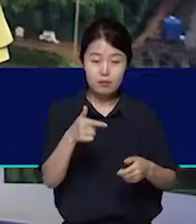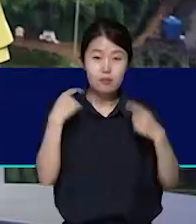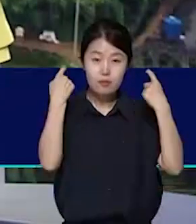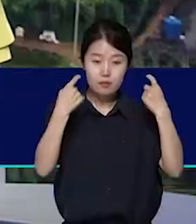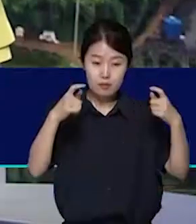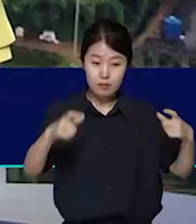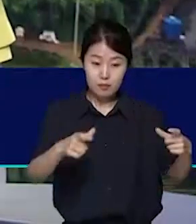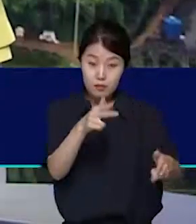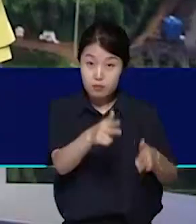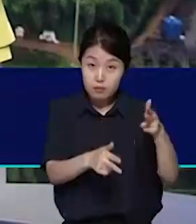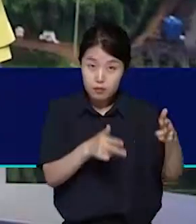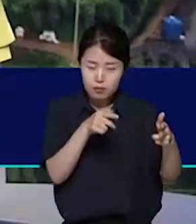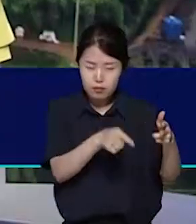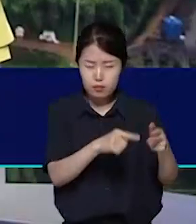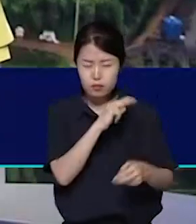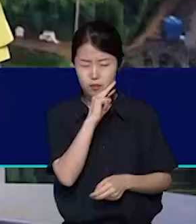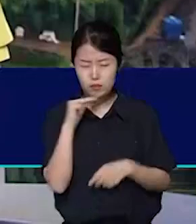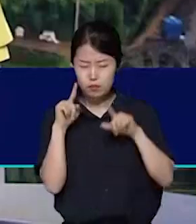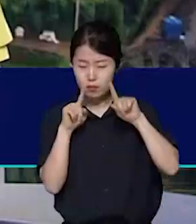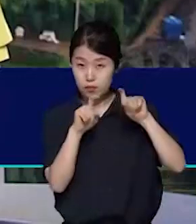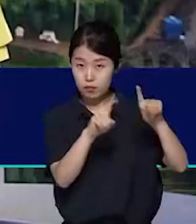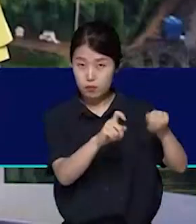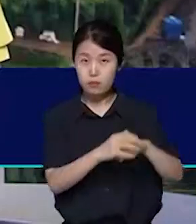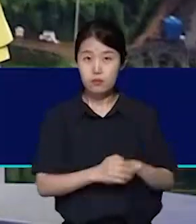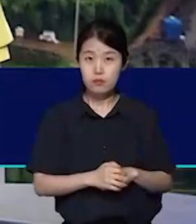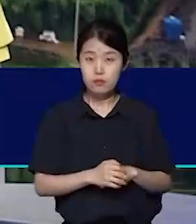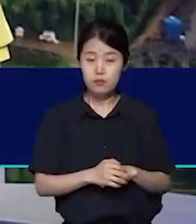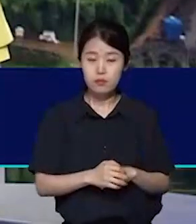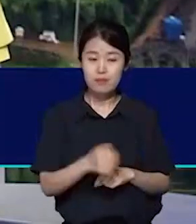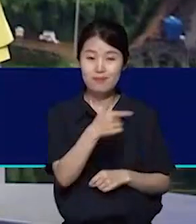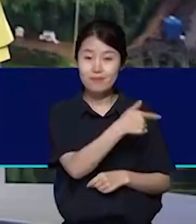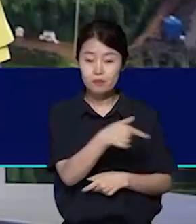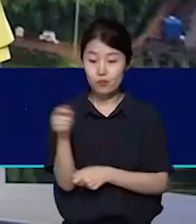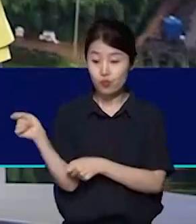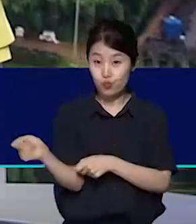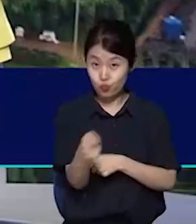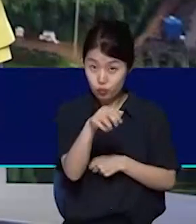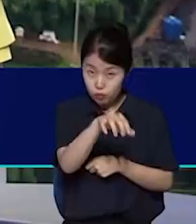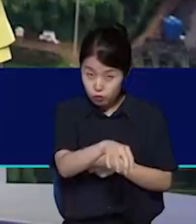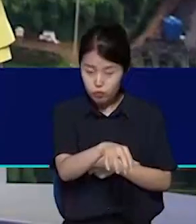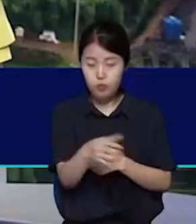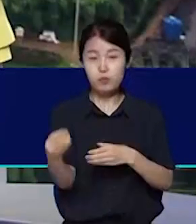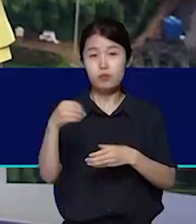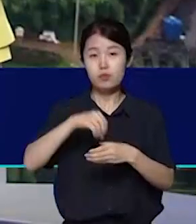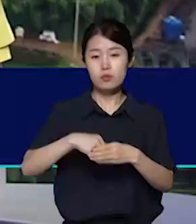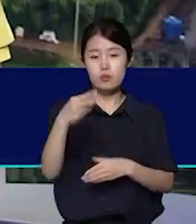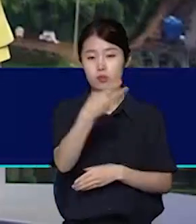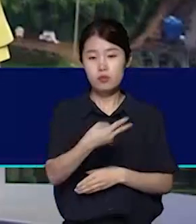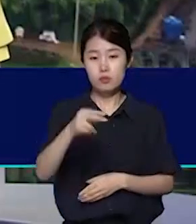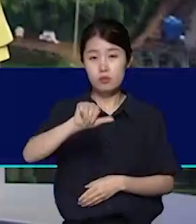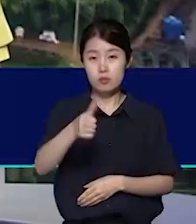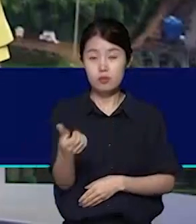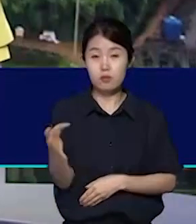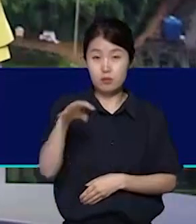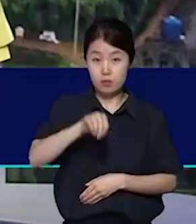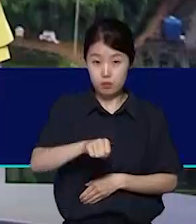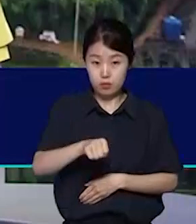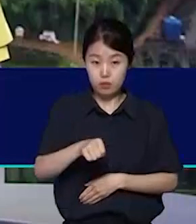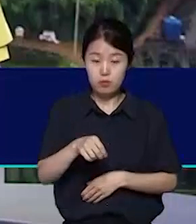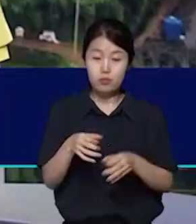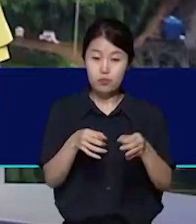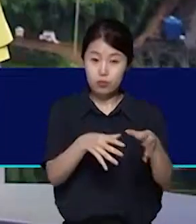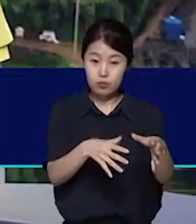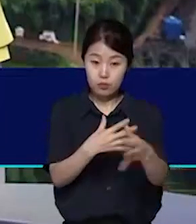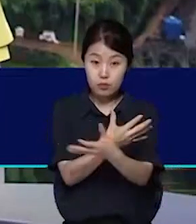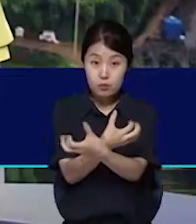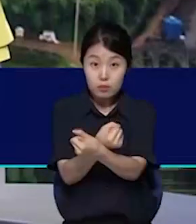둘러싸고 짙은 의혹이 불거지고 있습니다. 담양군은 대형 골프장을 포함해 2,500억 원 규모의 대형 개발을 위한 MOU를 모